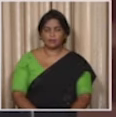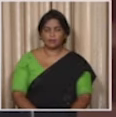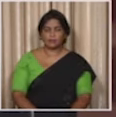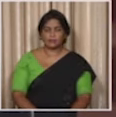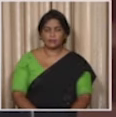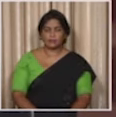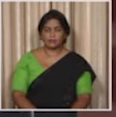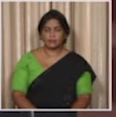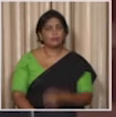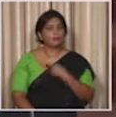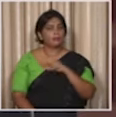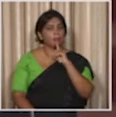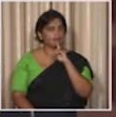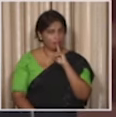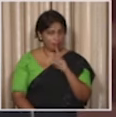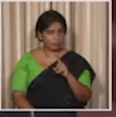Mang obutwa kini wa.